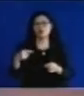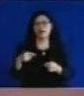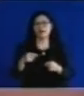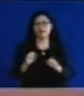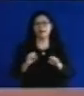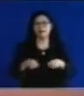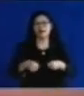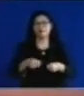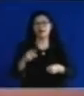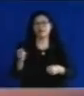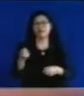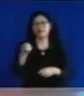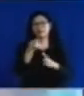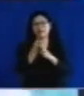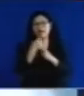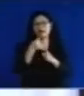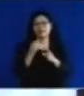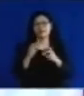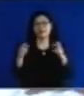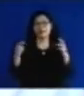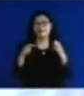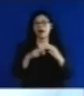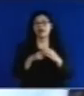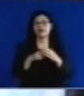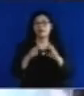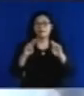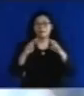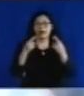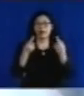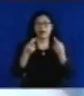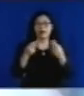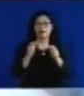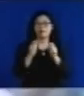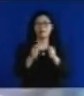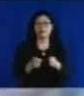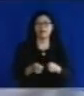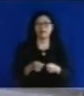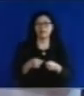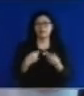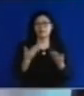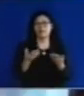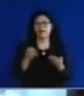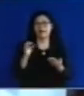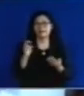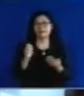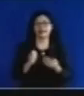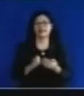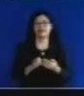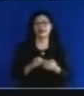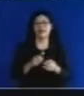pendapatan dari para petani. Silakan cek data antara 2009 sampai